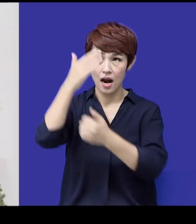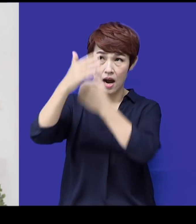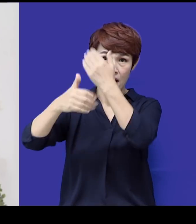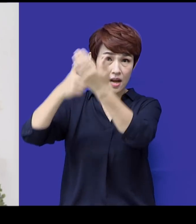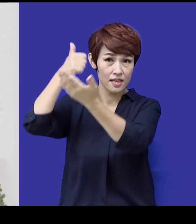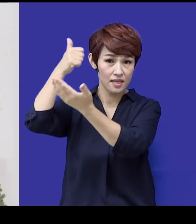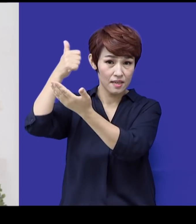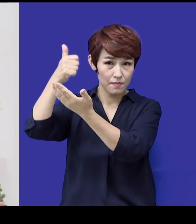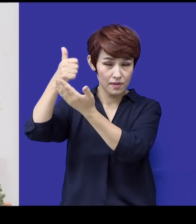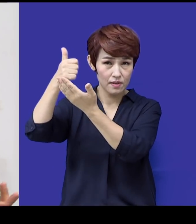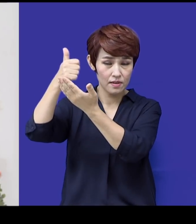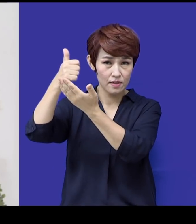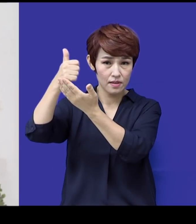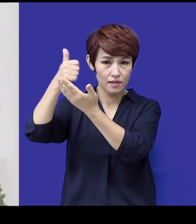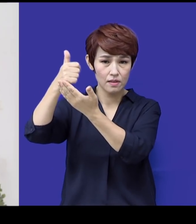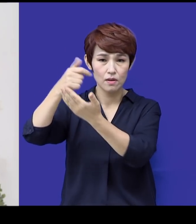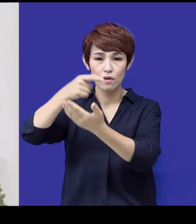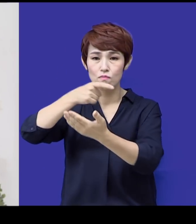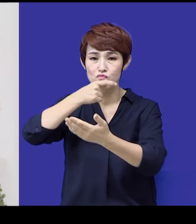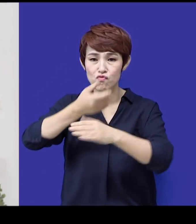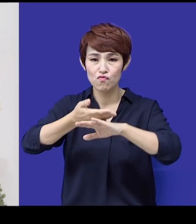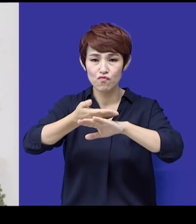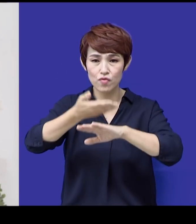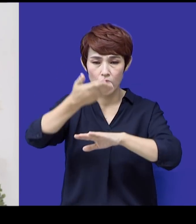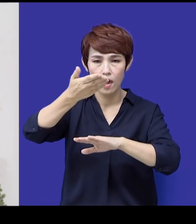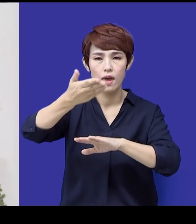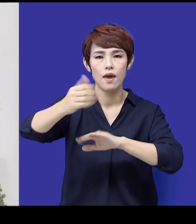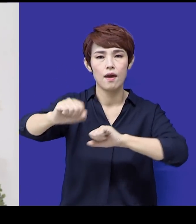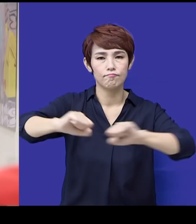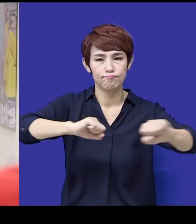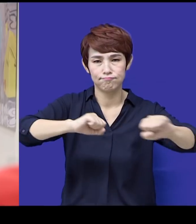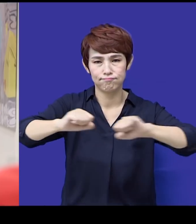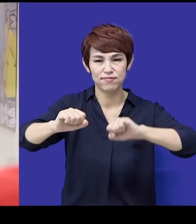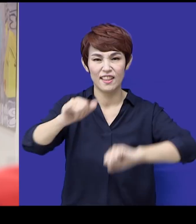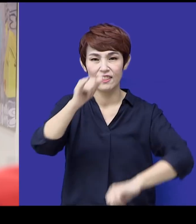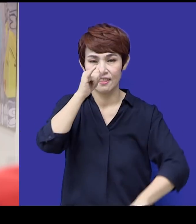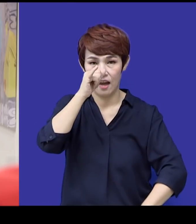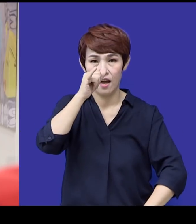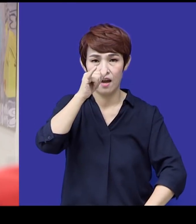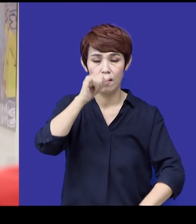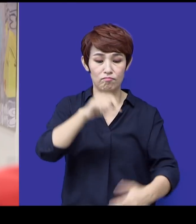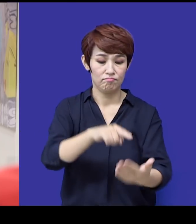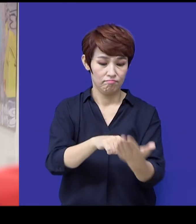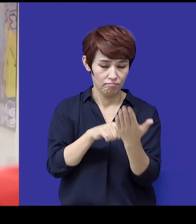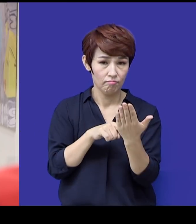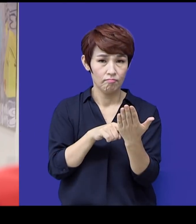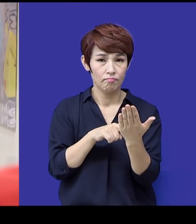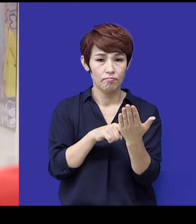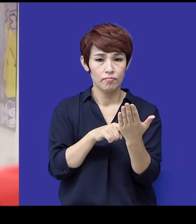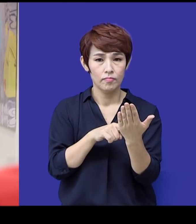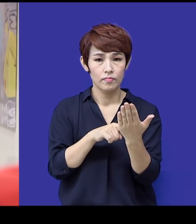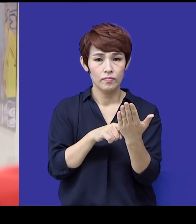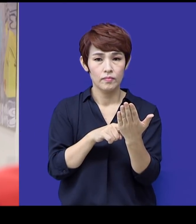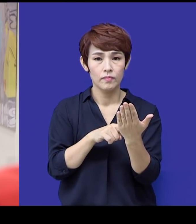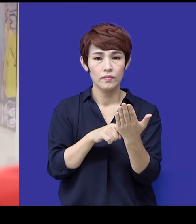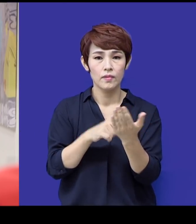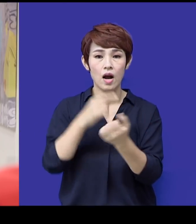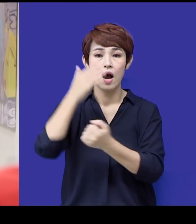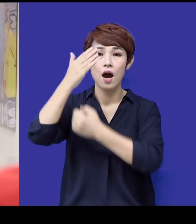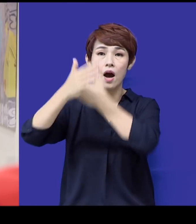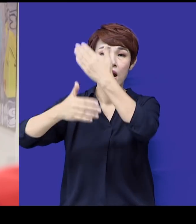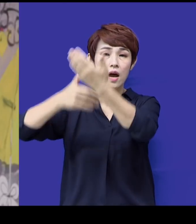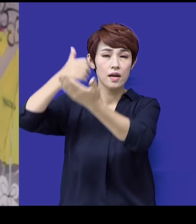하나님이시니 수면 위에 운행하시느니라 그런 내용이었어요. 근데 하나님 신이 운행하는 게